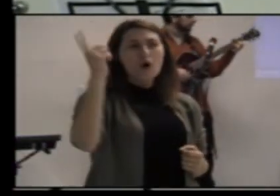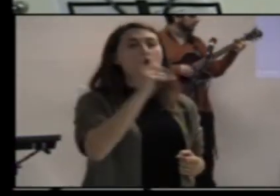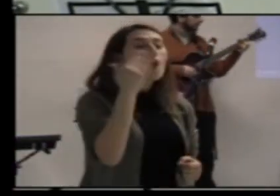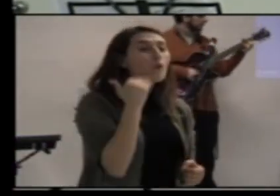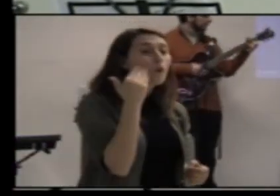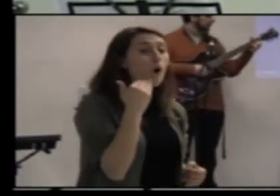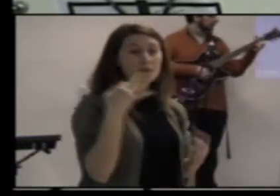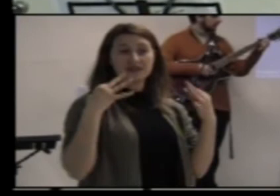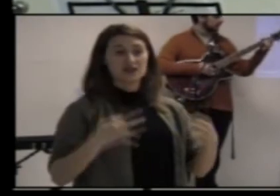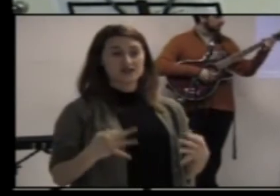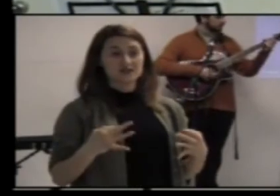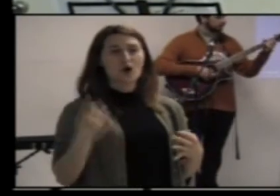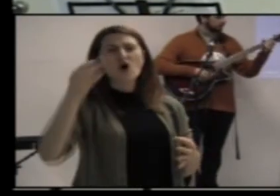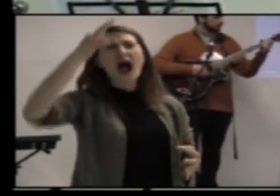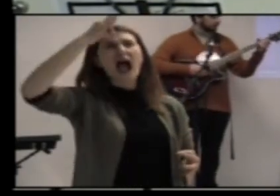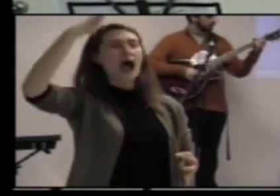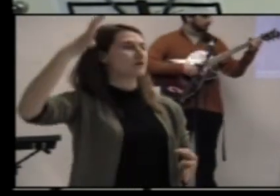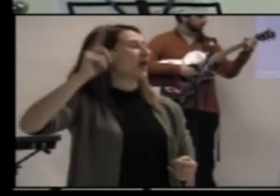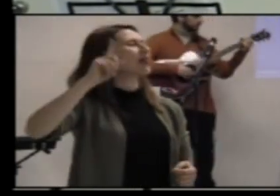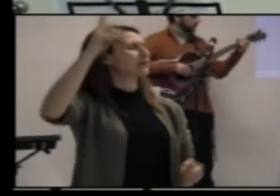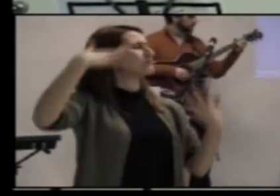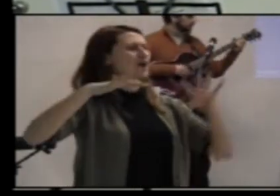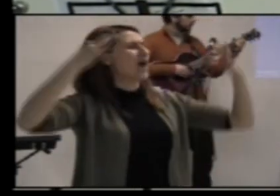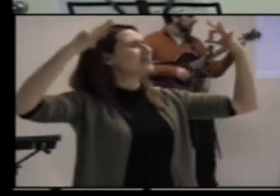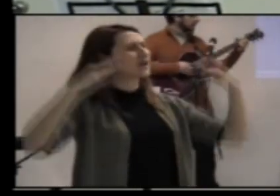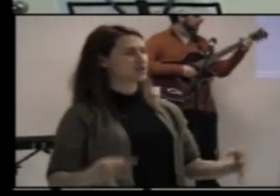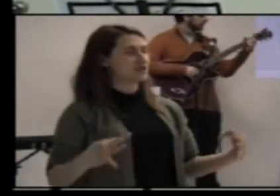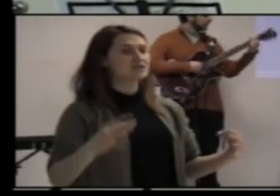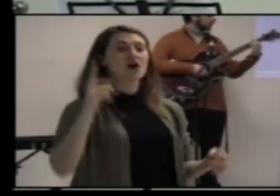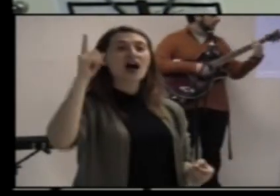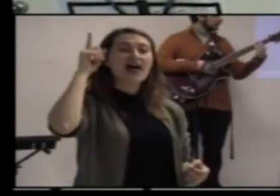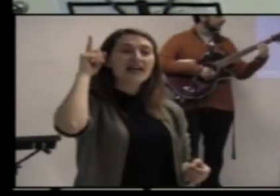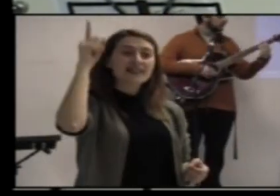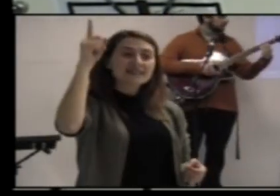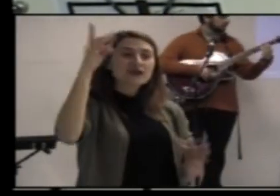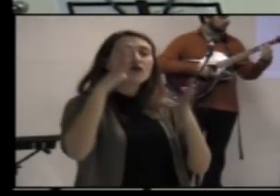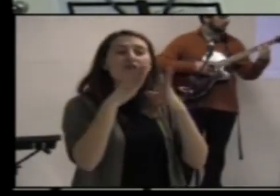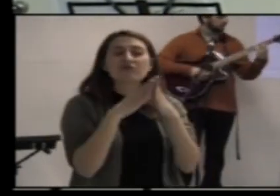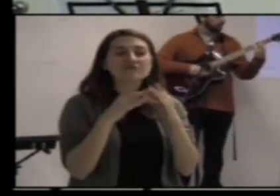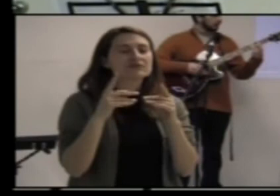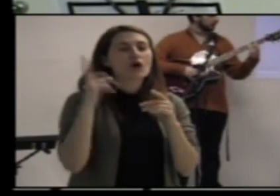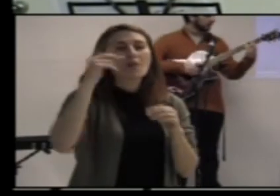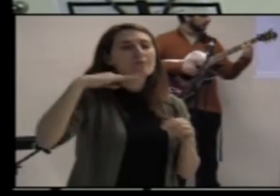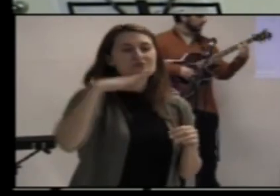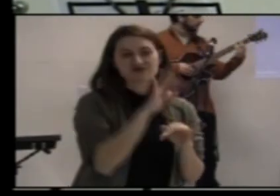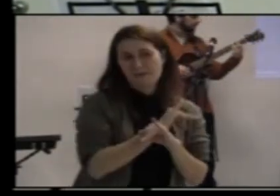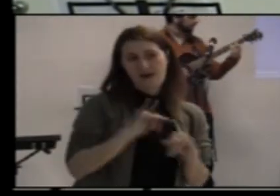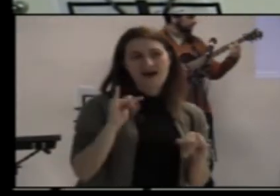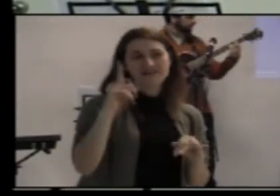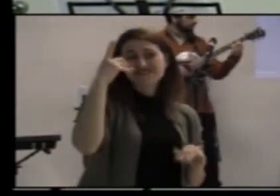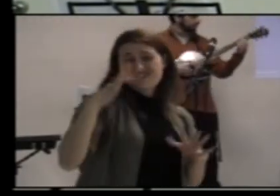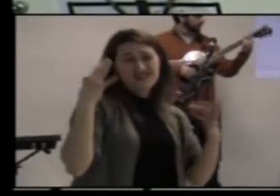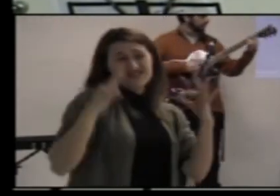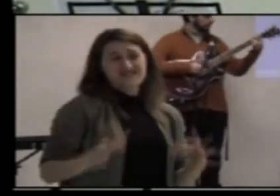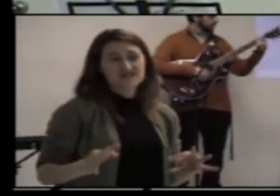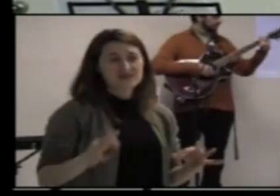uomo, non è stato un caso. Dio, colui che fa ciò che dice, Lui l'ha